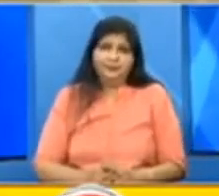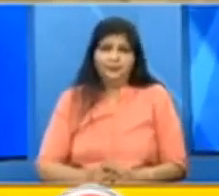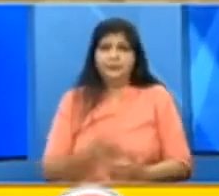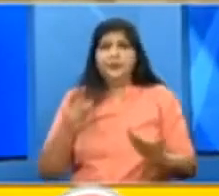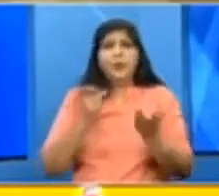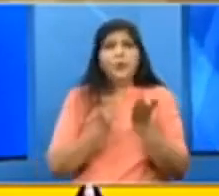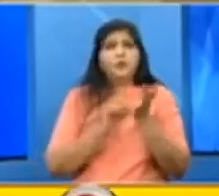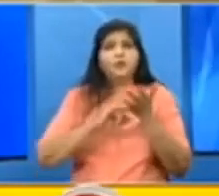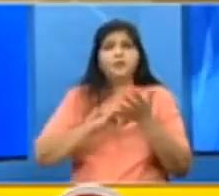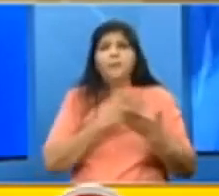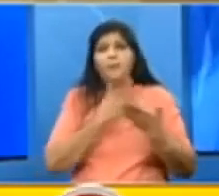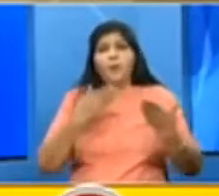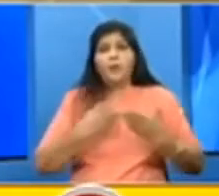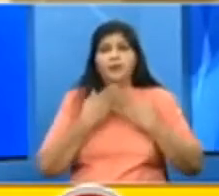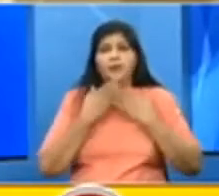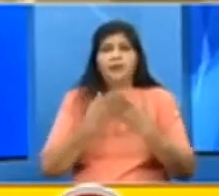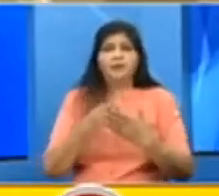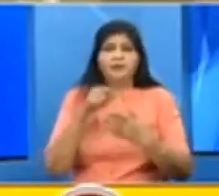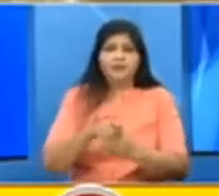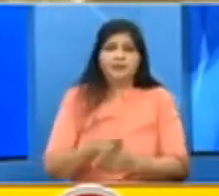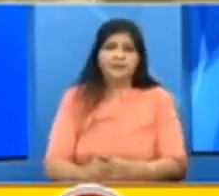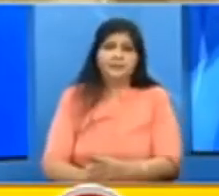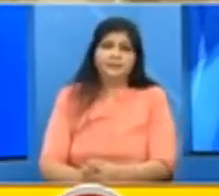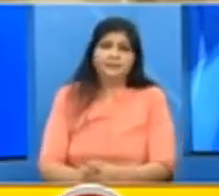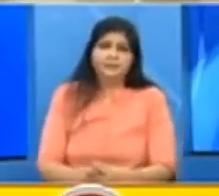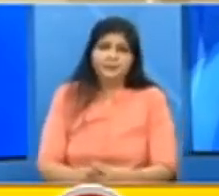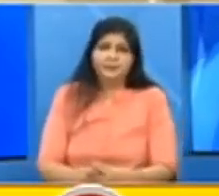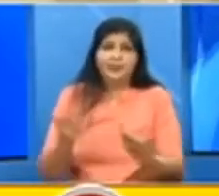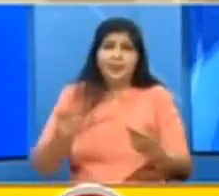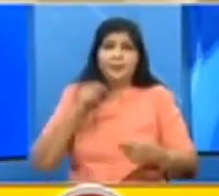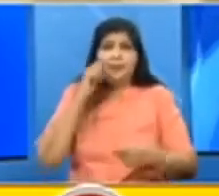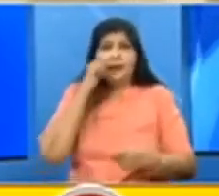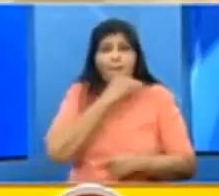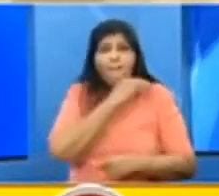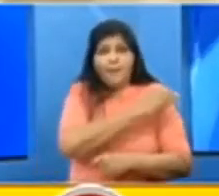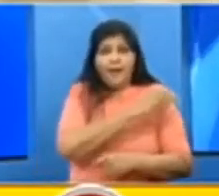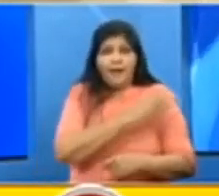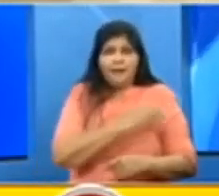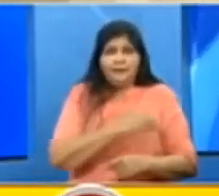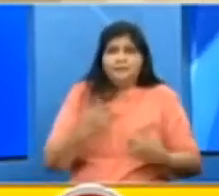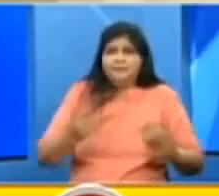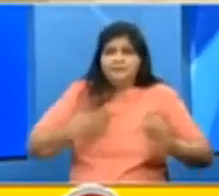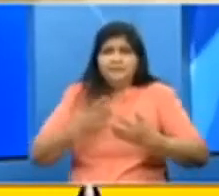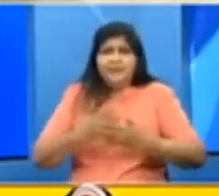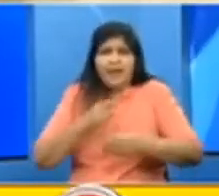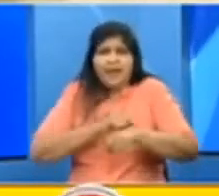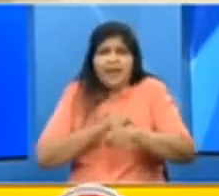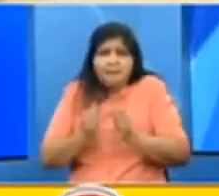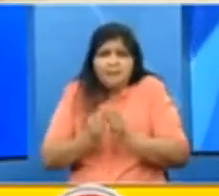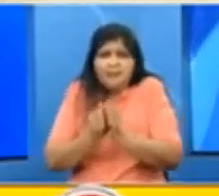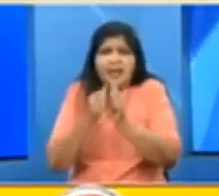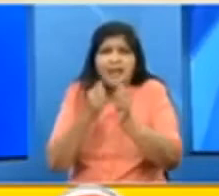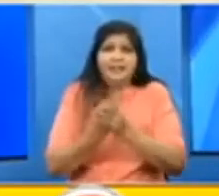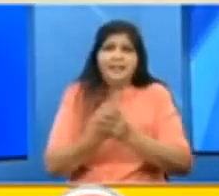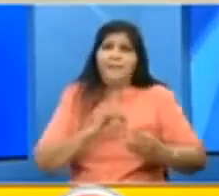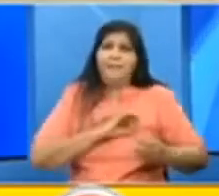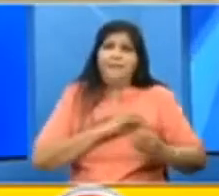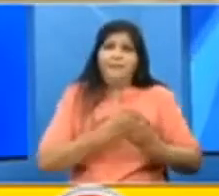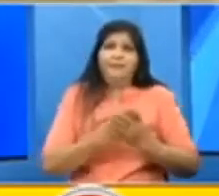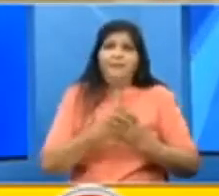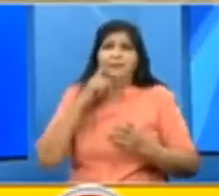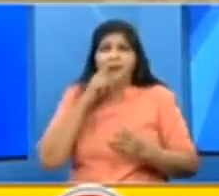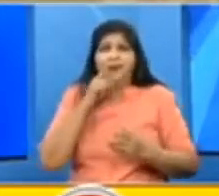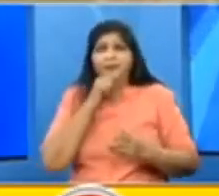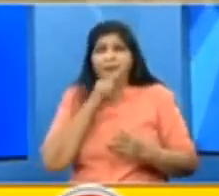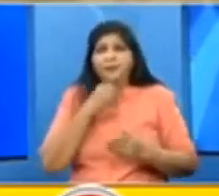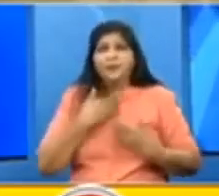उस्मान, मेरी तरफ से बहुत शुभकामनाएं हैं। और आपका भाई शरारती है तो आपका समय भी अच्छा जाता होगा। और आपके माताजी पिताजी